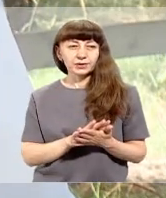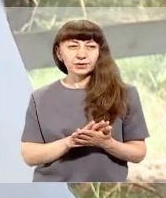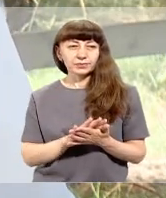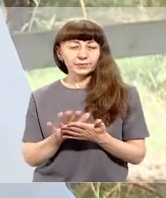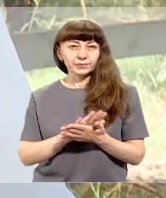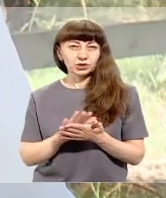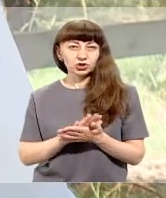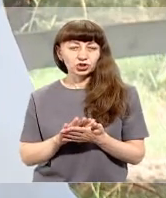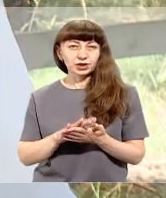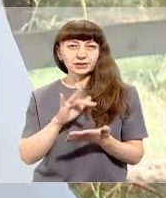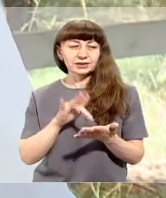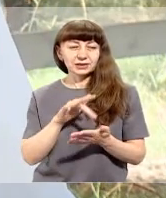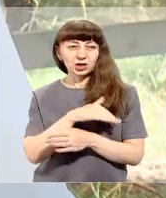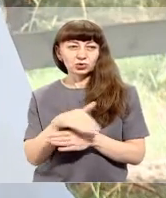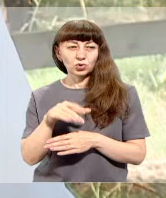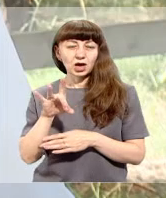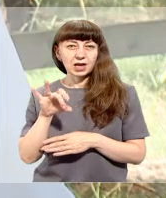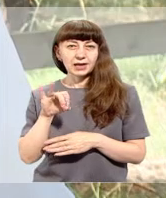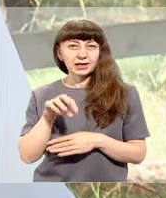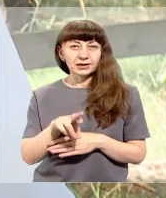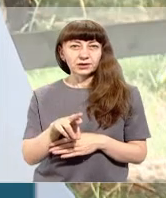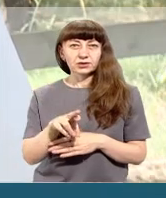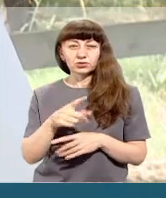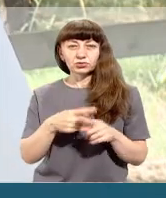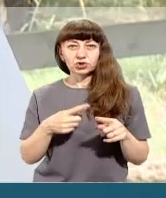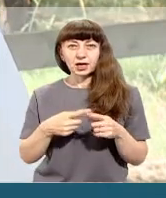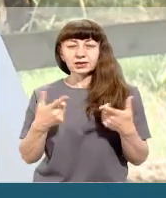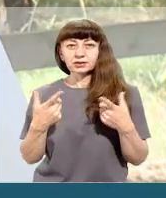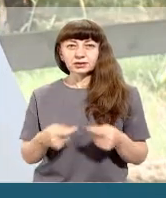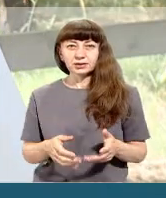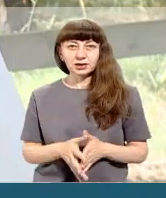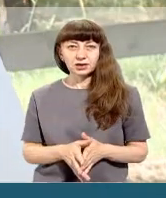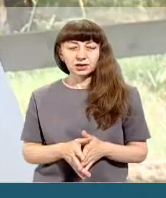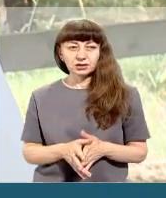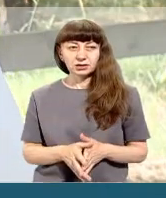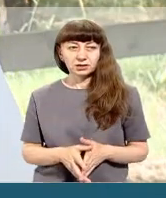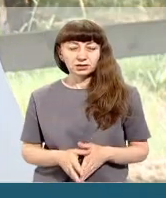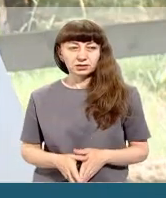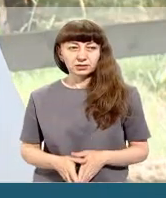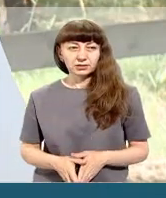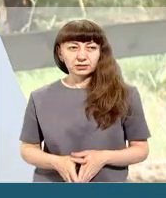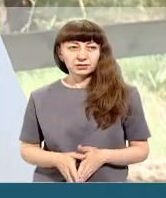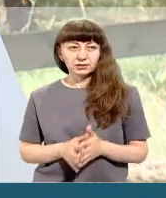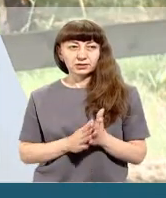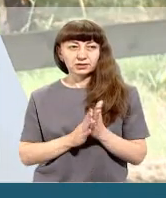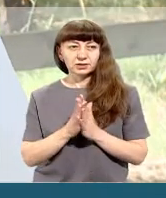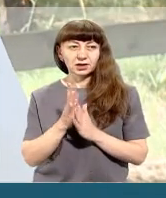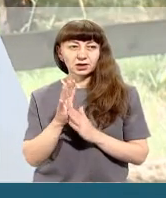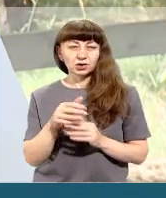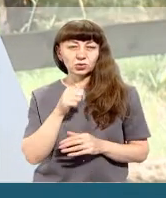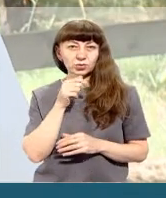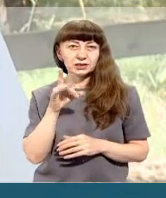очередь центральные улицы, аллеи. Участки, где заросло, вот у нас участки заросло